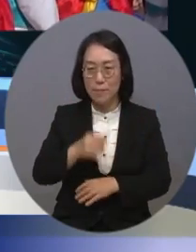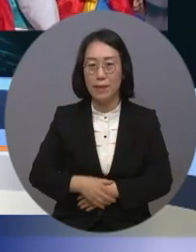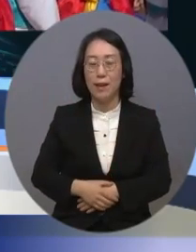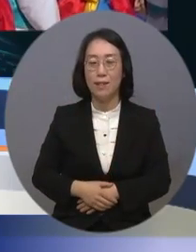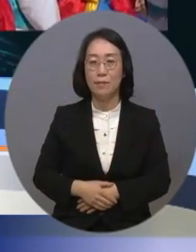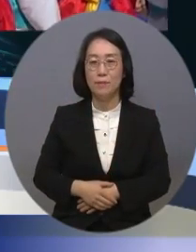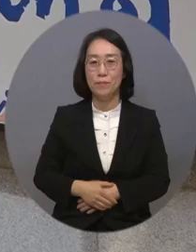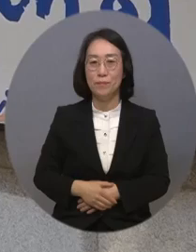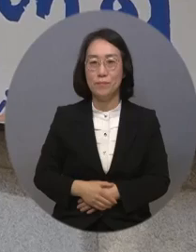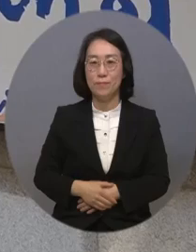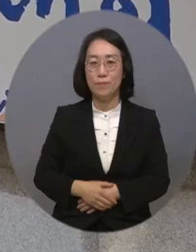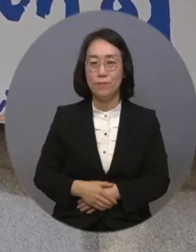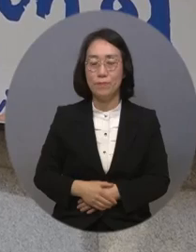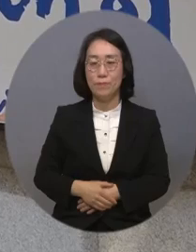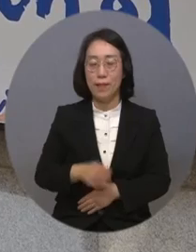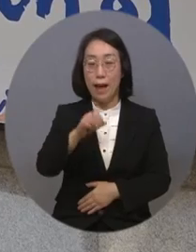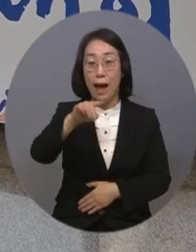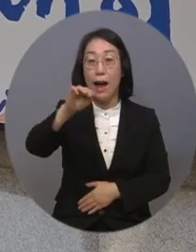보도합니다.